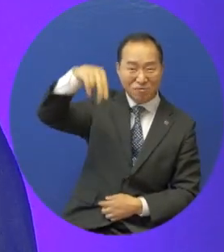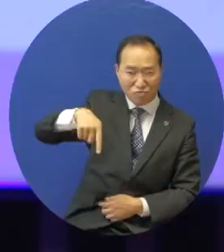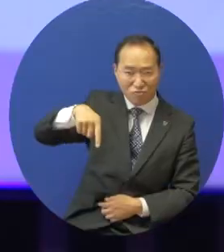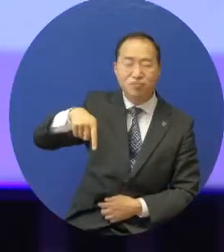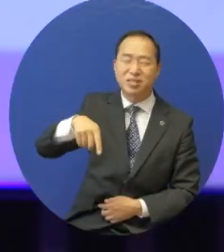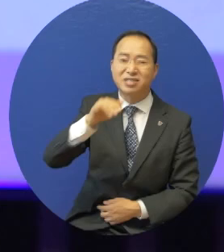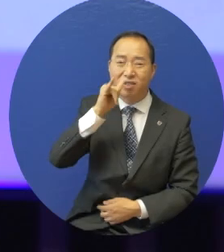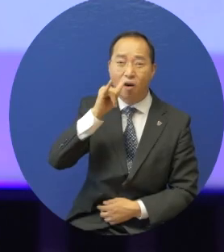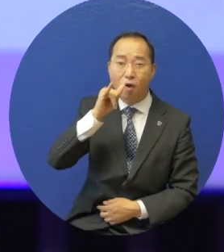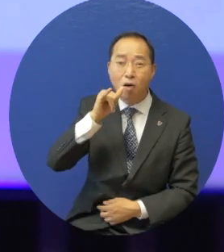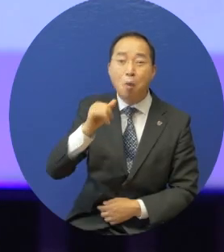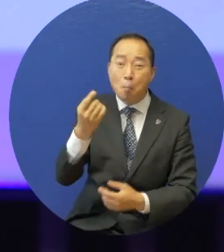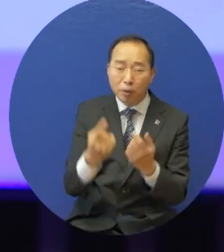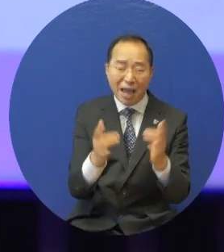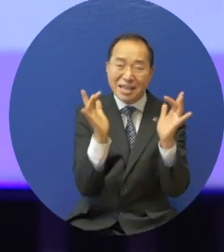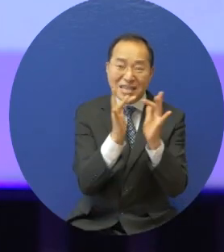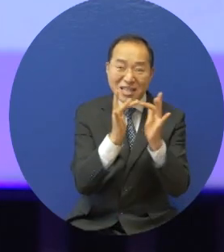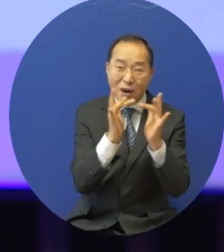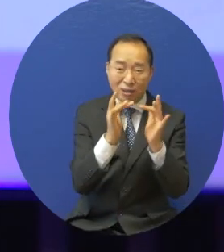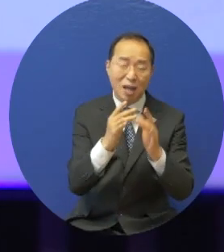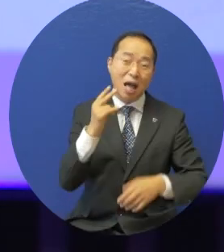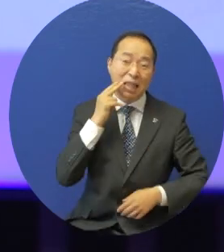단어보다도 인터넷 들어가서